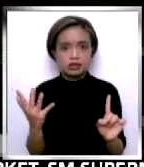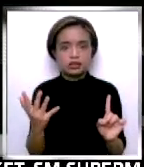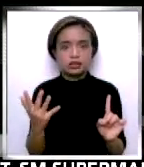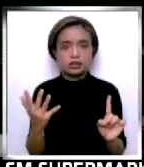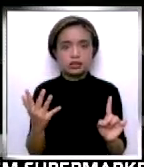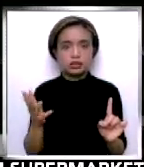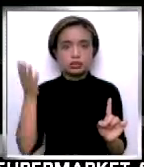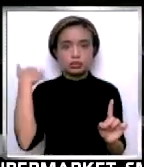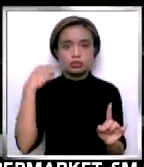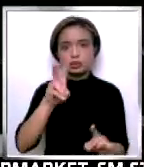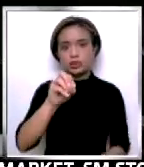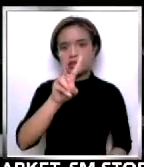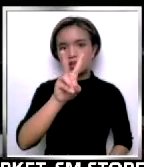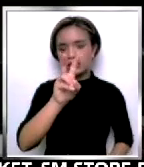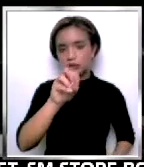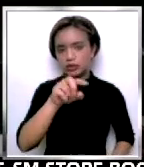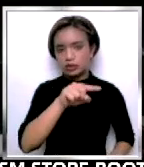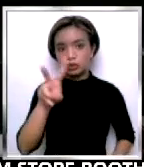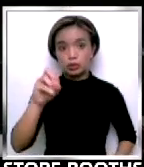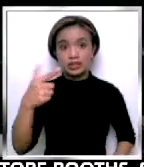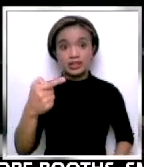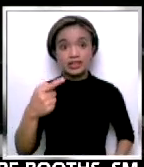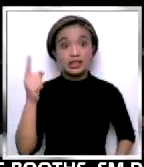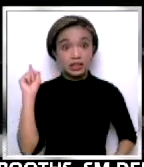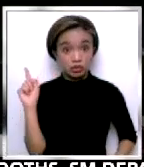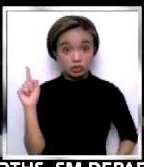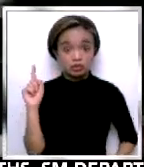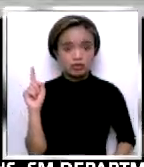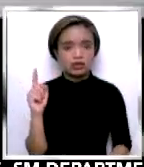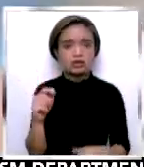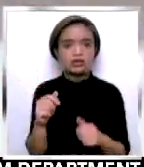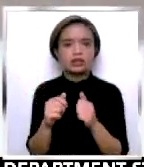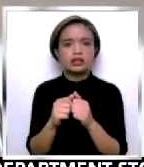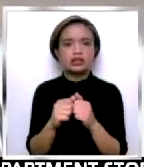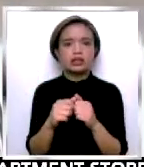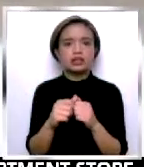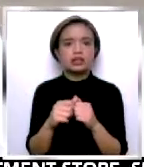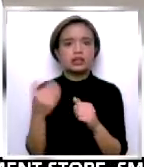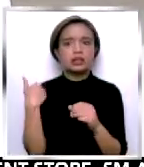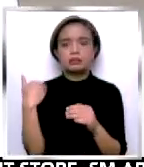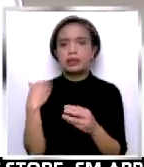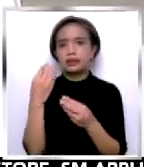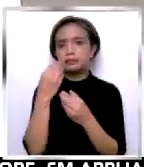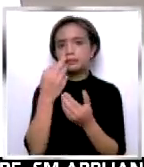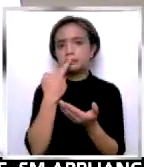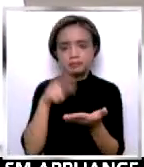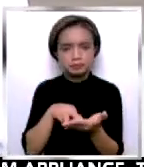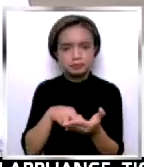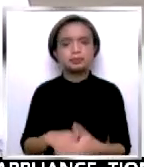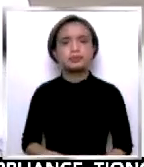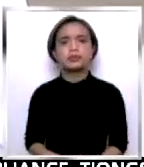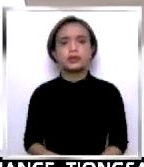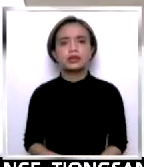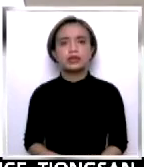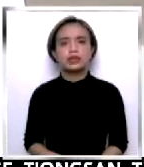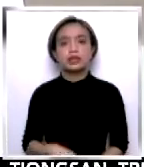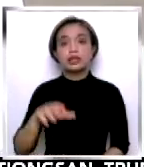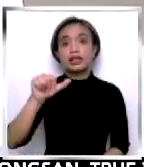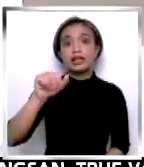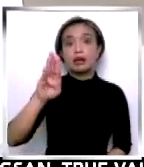hanggang 2021. Pero ang bilang na yan, underreported pa raw. Nasa labas daw ng bansa si Abante kaya't